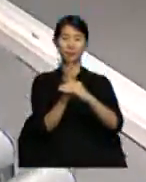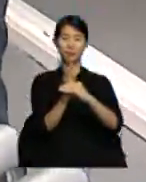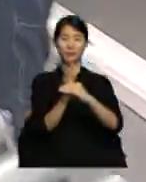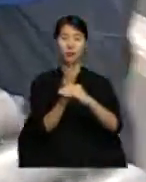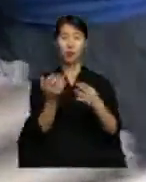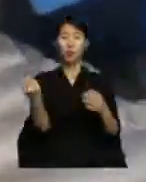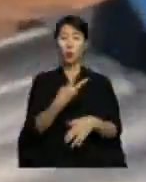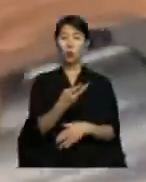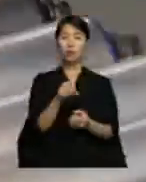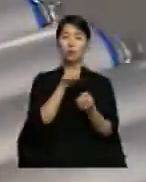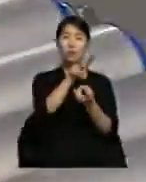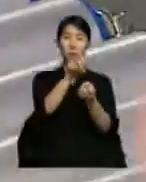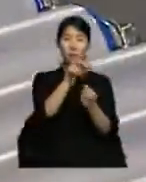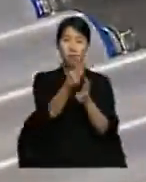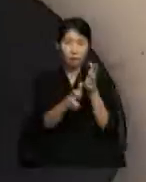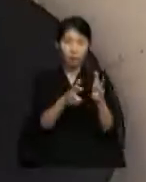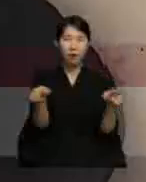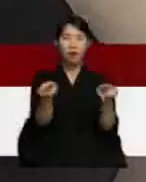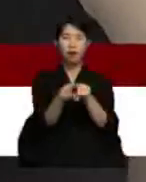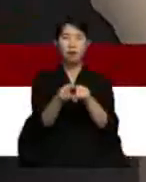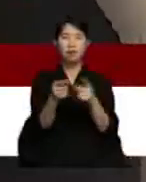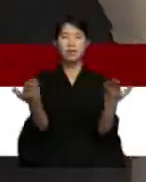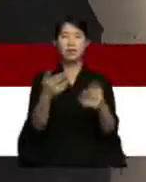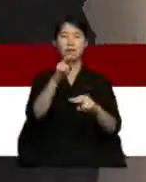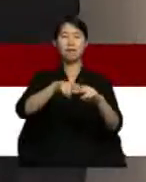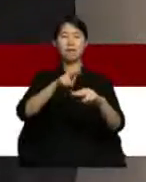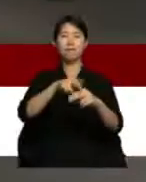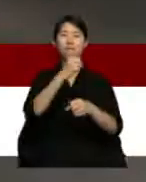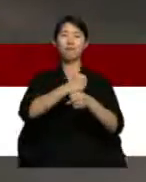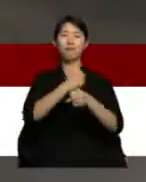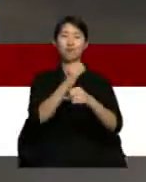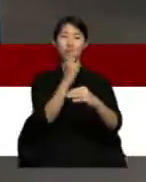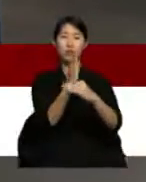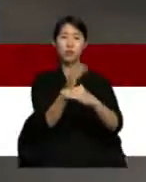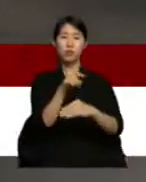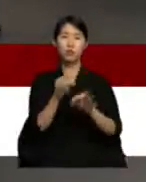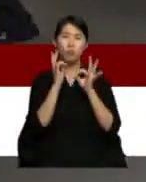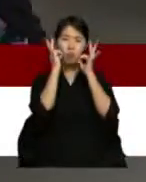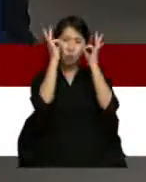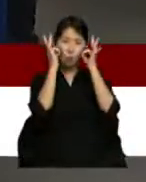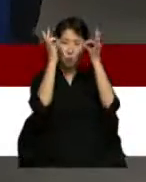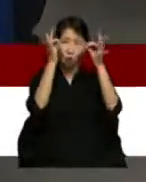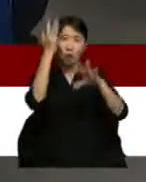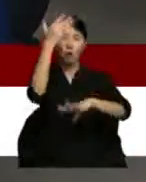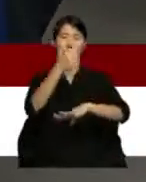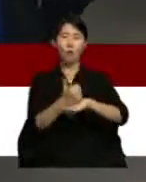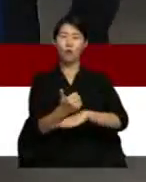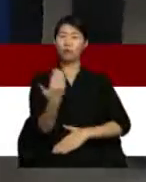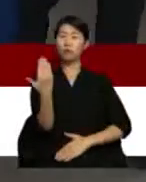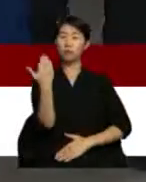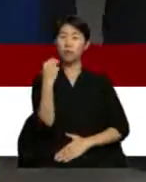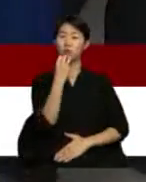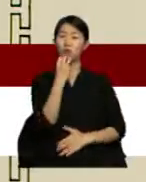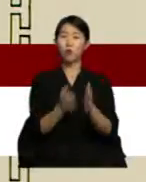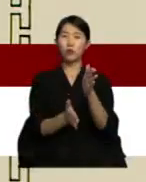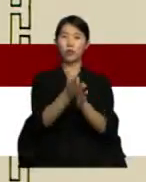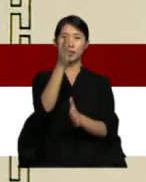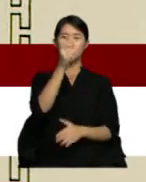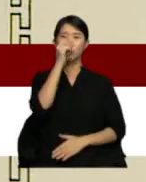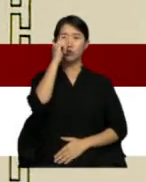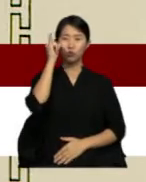일자리 창출에 도움을 주고 있습니다. 이런 노력이 결실을 맺어 지난해 열린 서울시 우수 아파트 단지